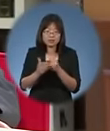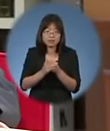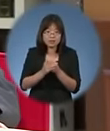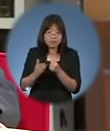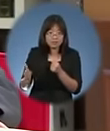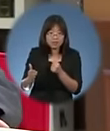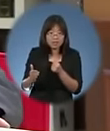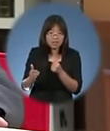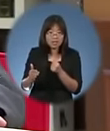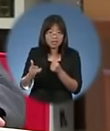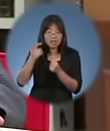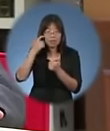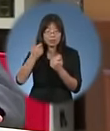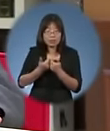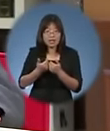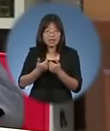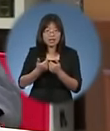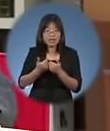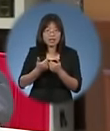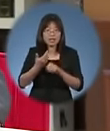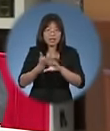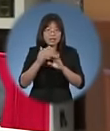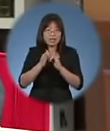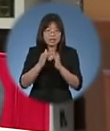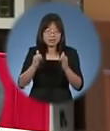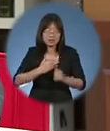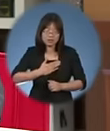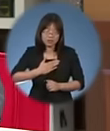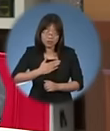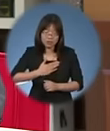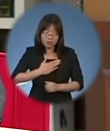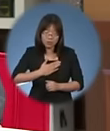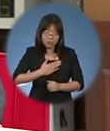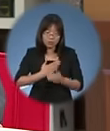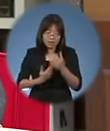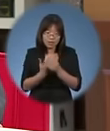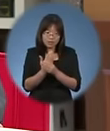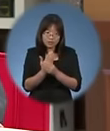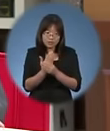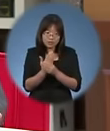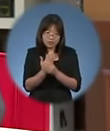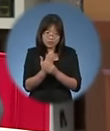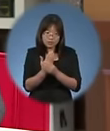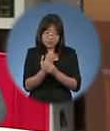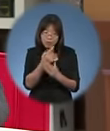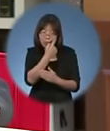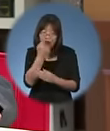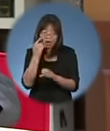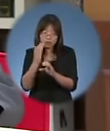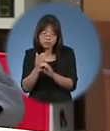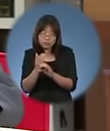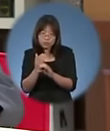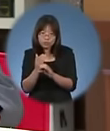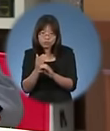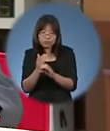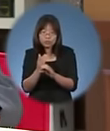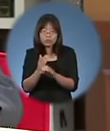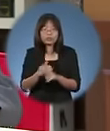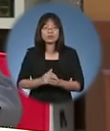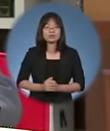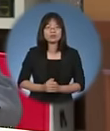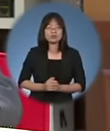그런 반외국인 정서가 서서히 감지가 되고 있거든요. 벌써요? 그럼요. 이것이 뭐냐면 불관용